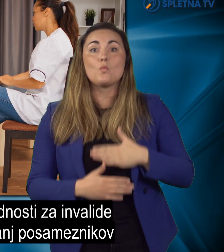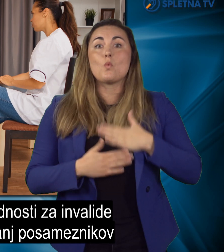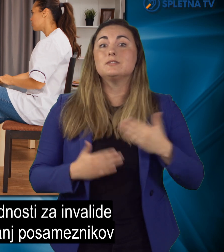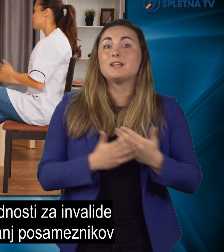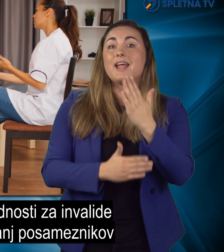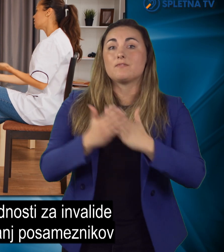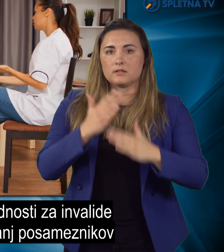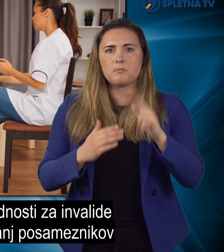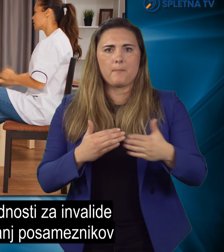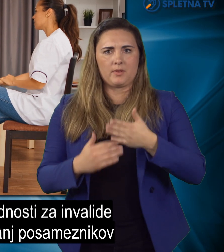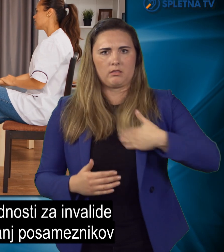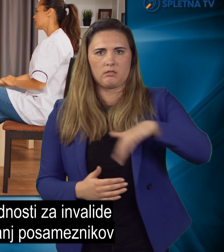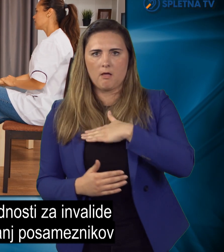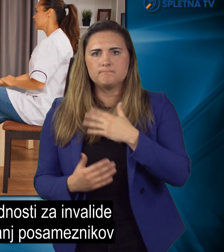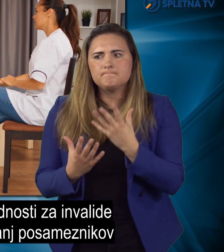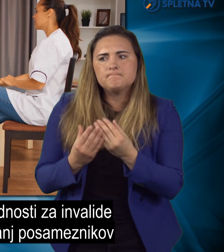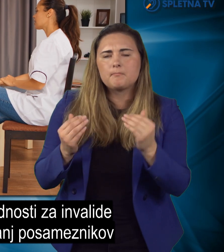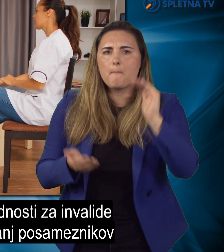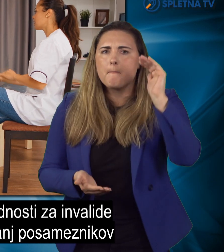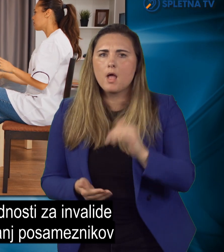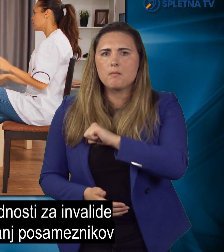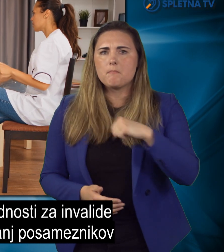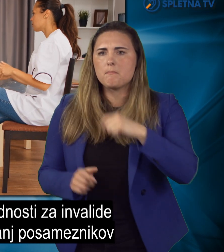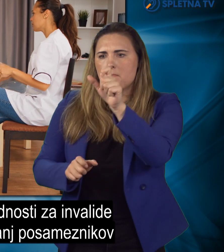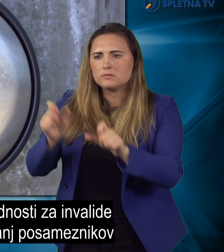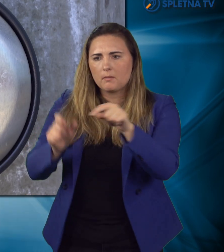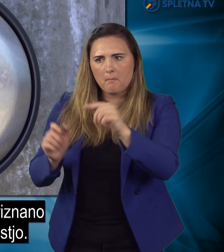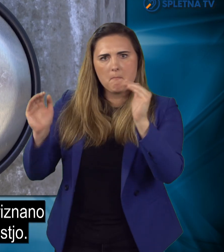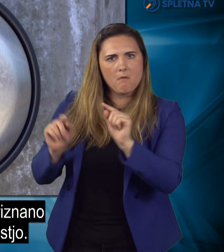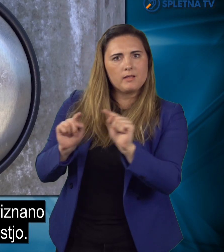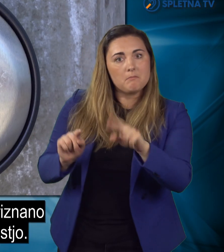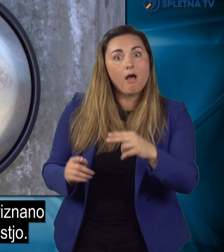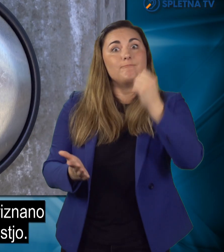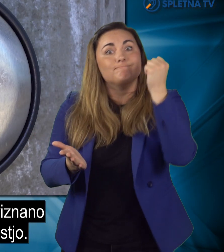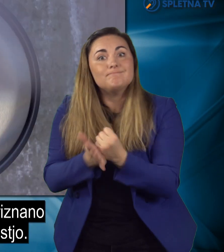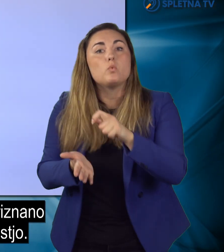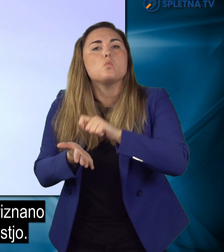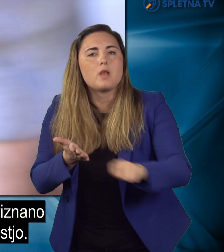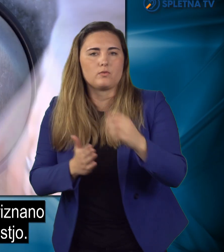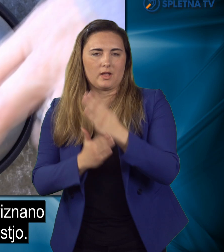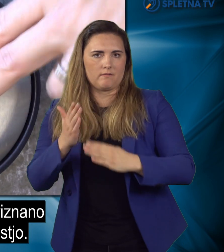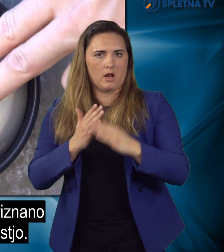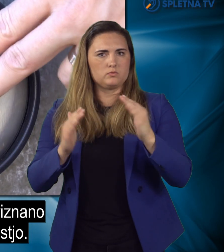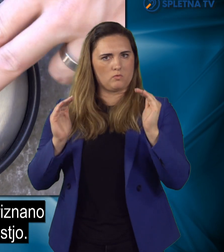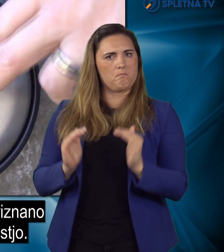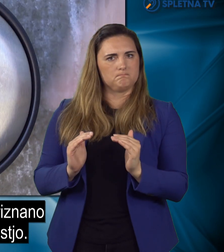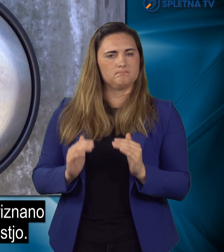Evropsko kartico ugodnosti za invalide ima pri nas znatno manj posameznikov z uradno priznano